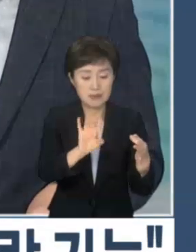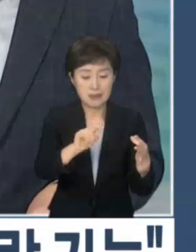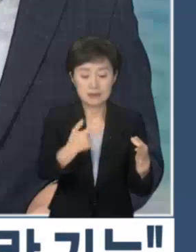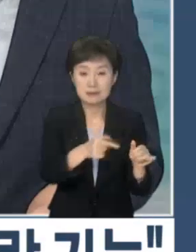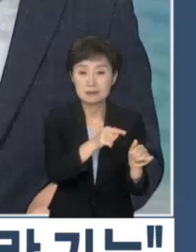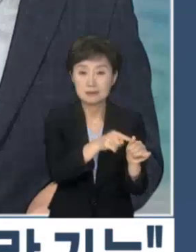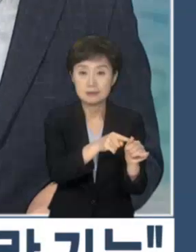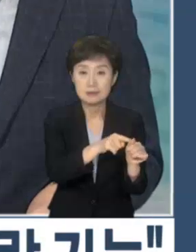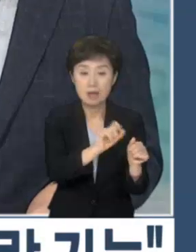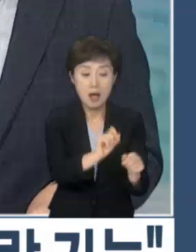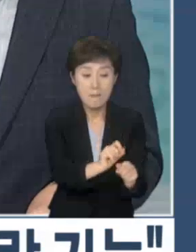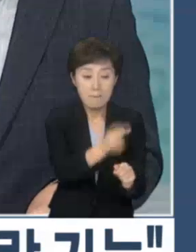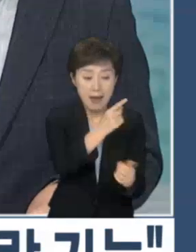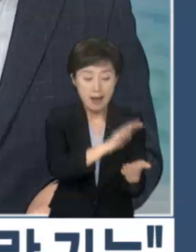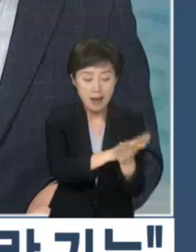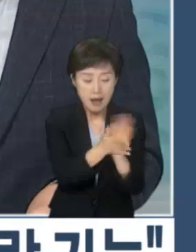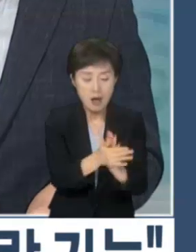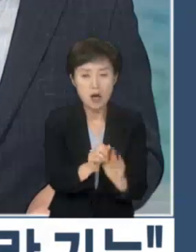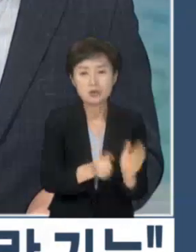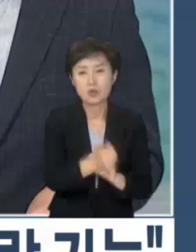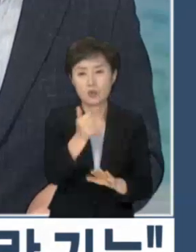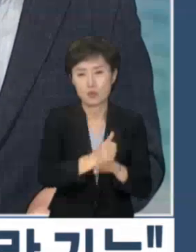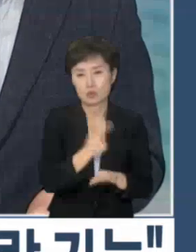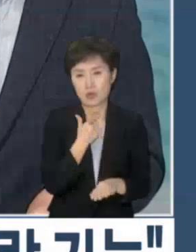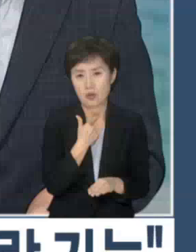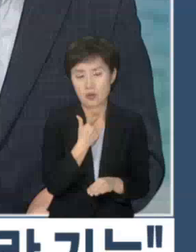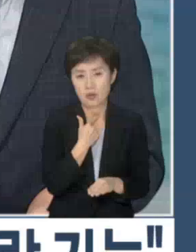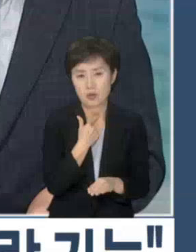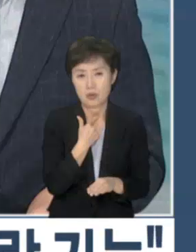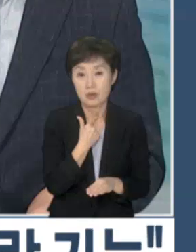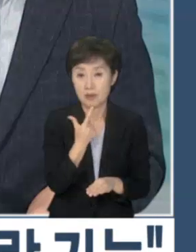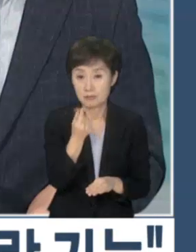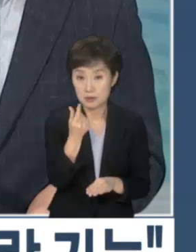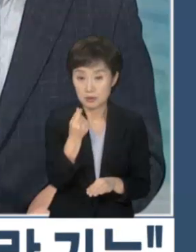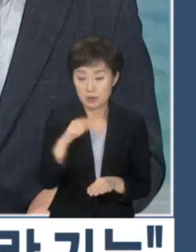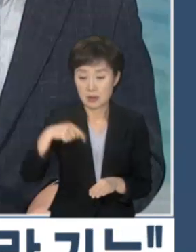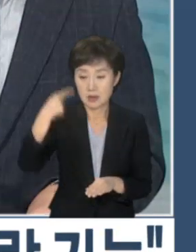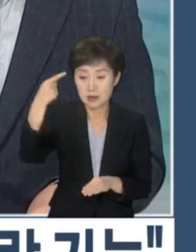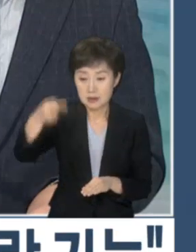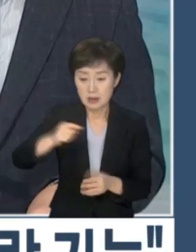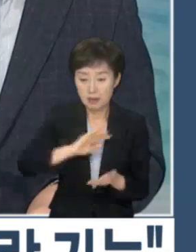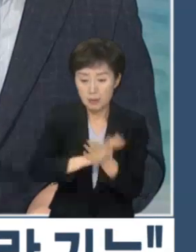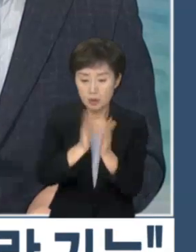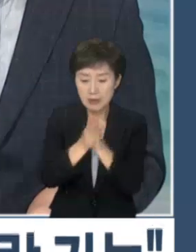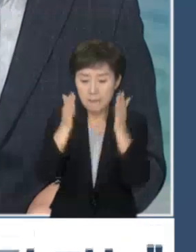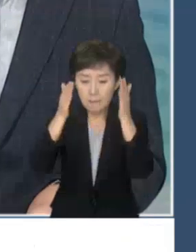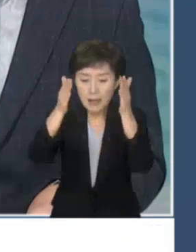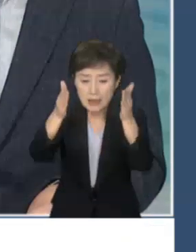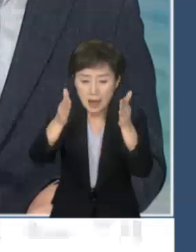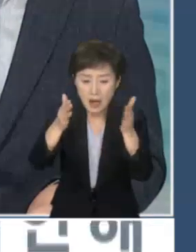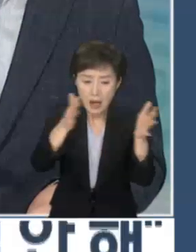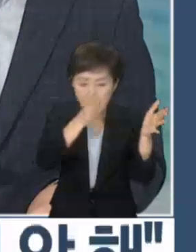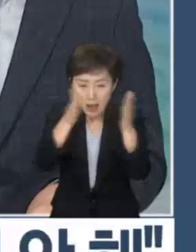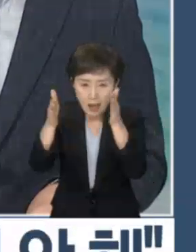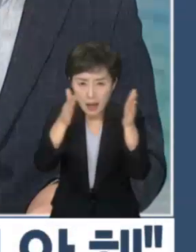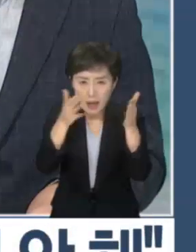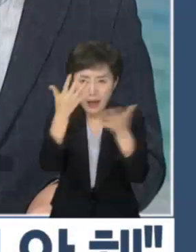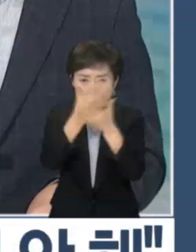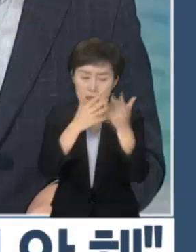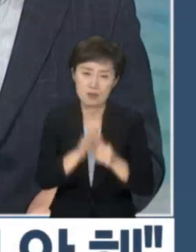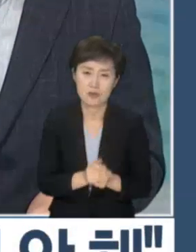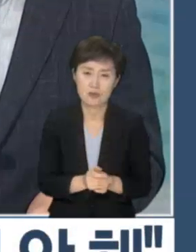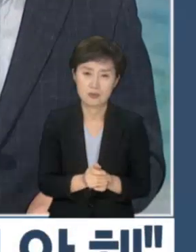우리가 많은 변화들을 만들어냈고 이 다음에 어떤 변화로 가야 될지에 대해서 사실 방향을 잘 못 잡고 있어요.